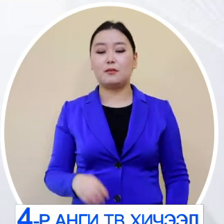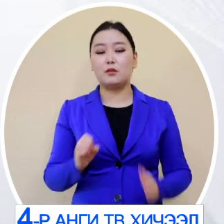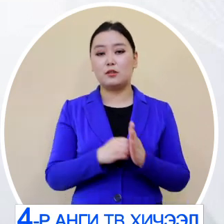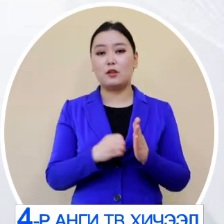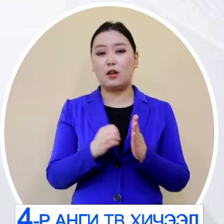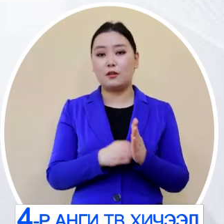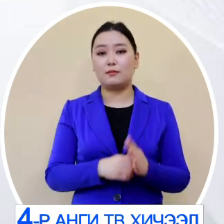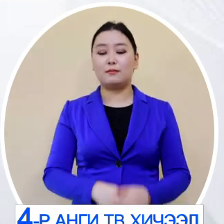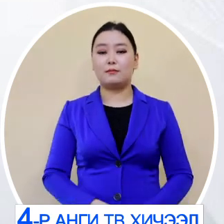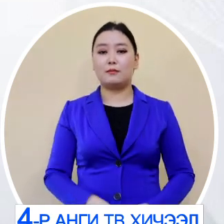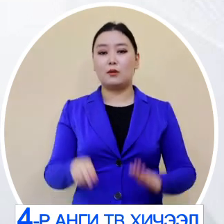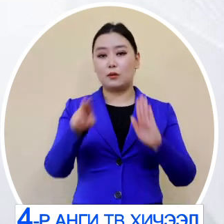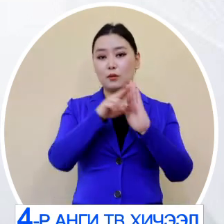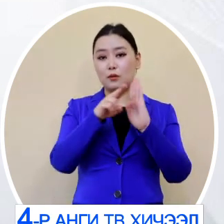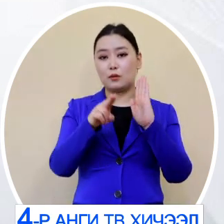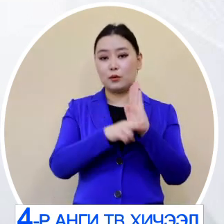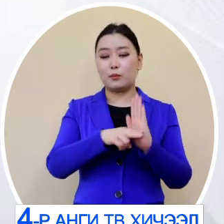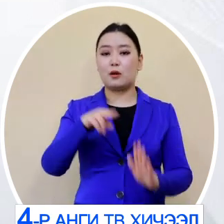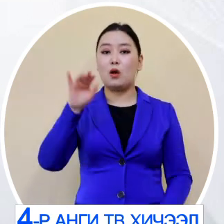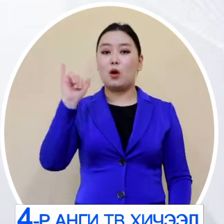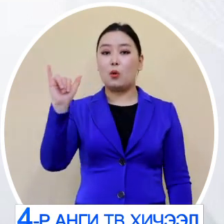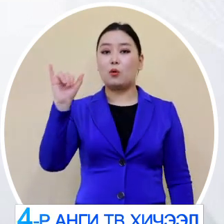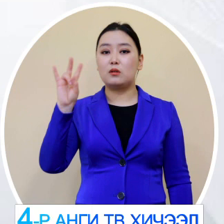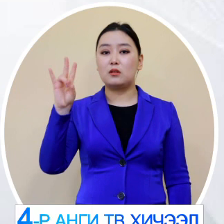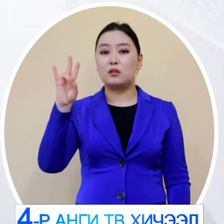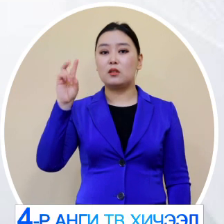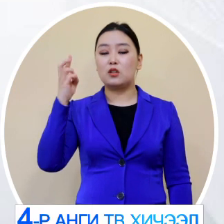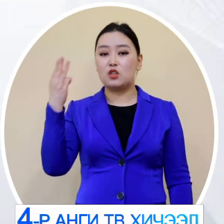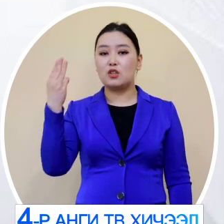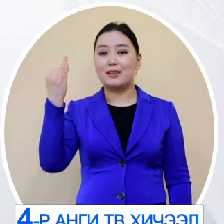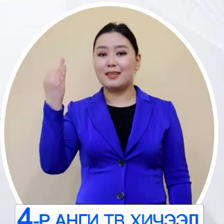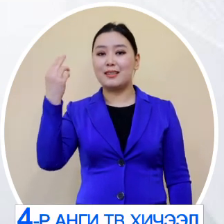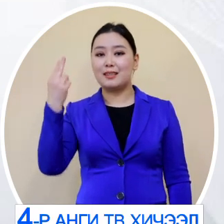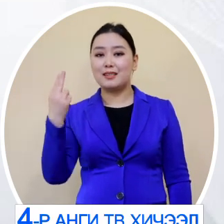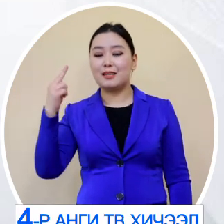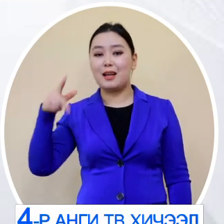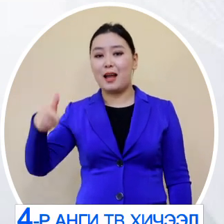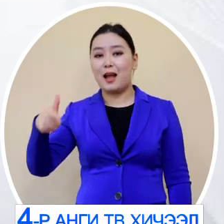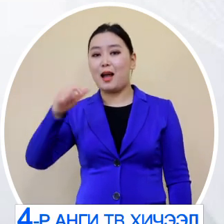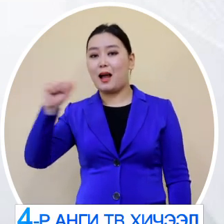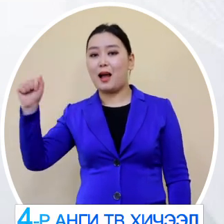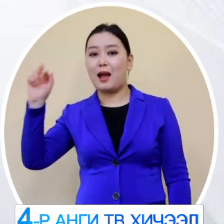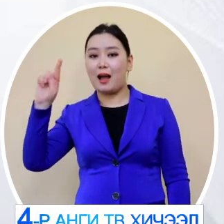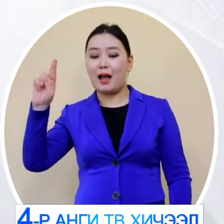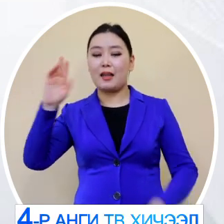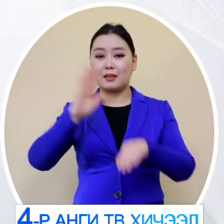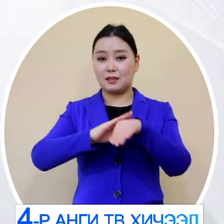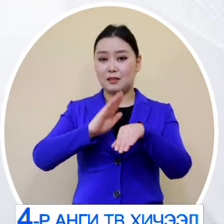ард богино их шиг бичгээр бол зөвхөн и бичих ёстой. Тэгэхээр энэ дөрмөр бол уншицгаая гэдэг үг